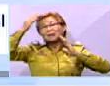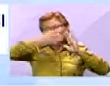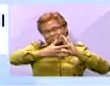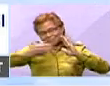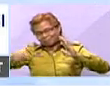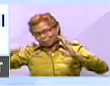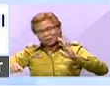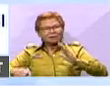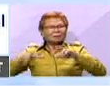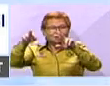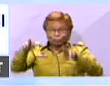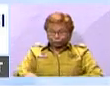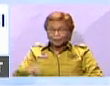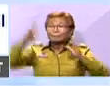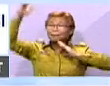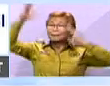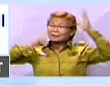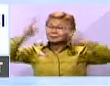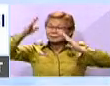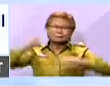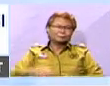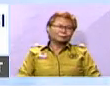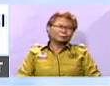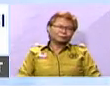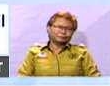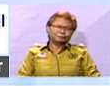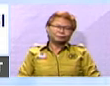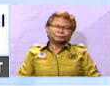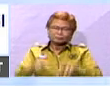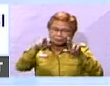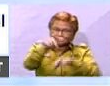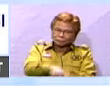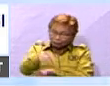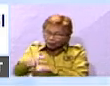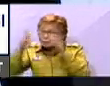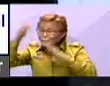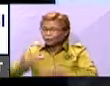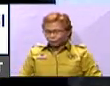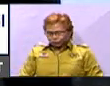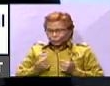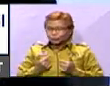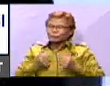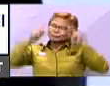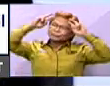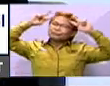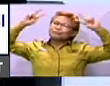Malaysia ini boleh dikatakan dapat hidup dalam keadaan yang